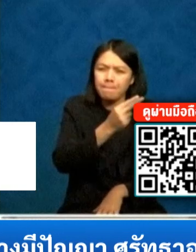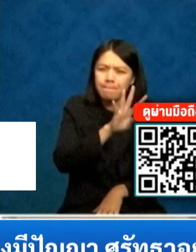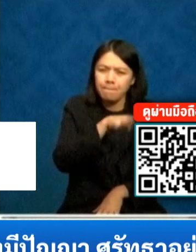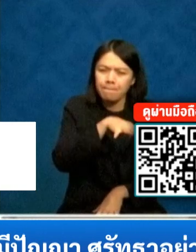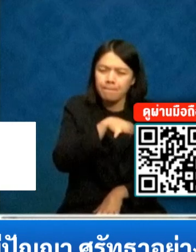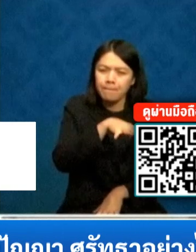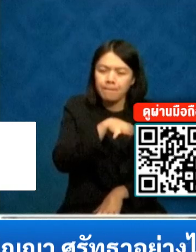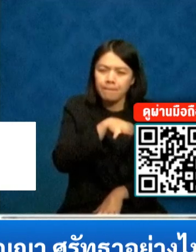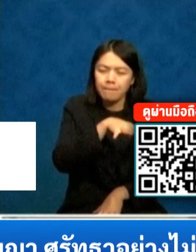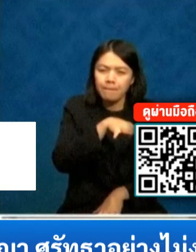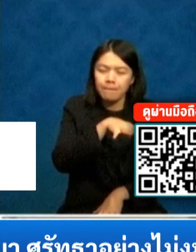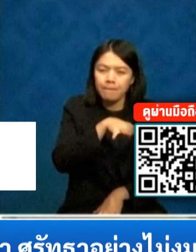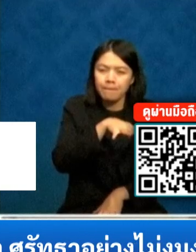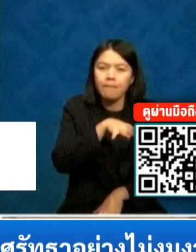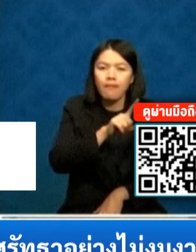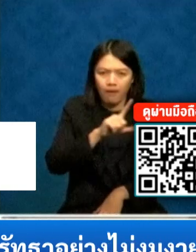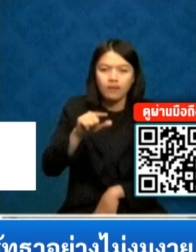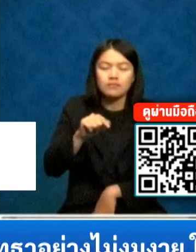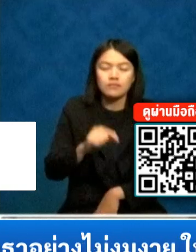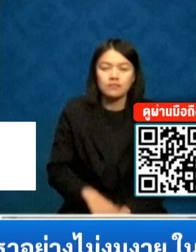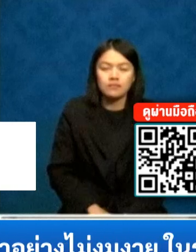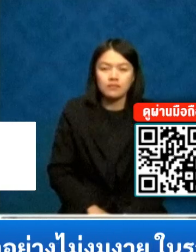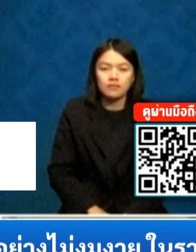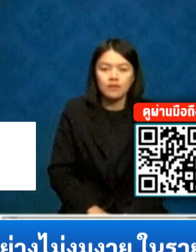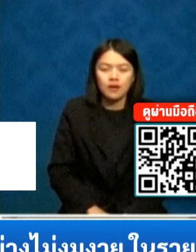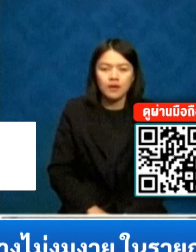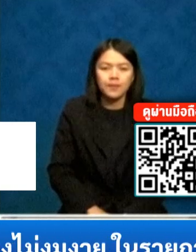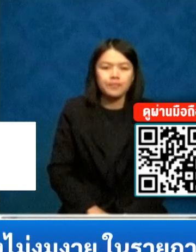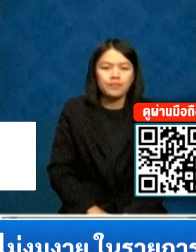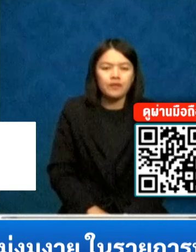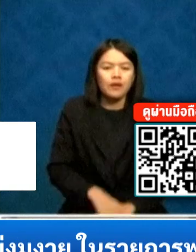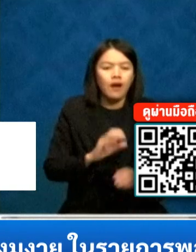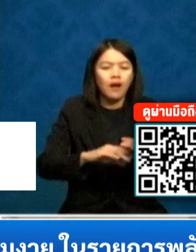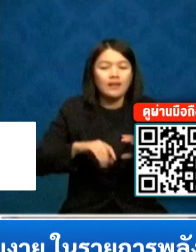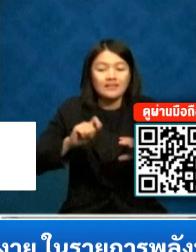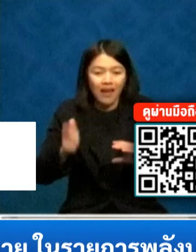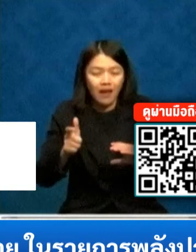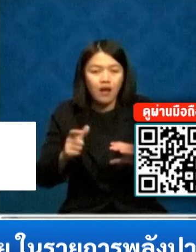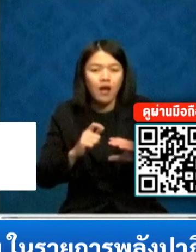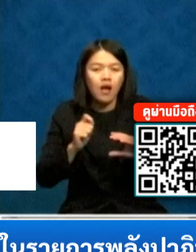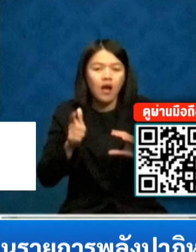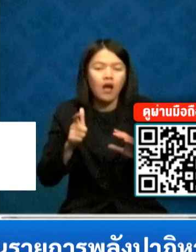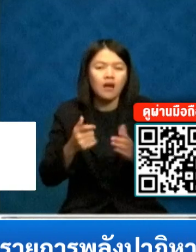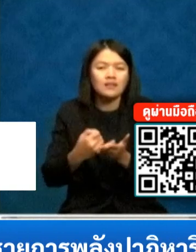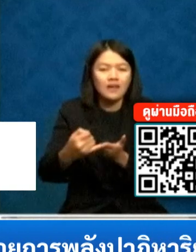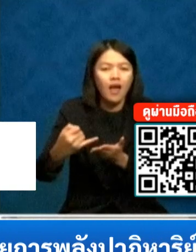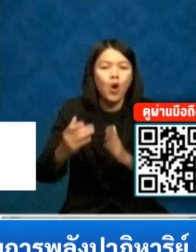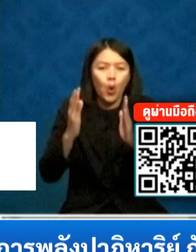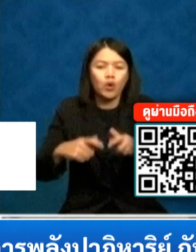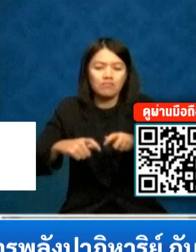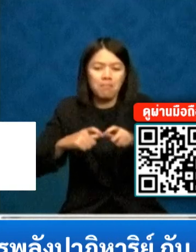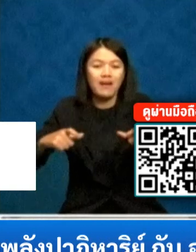24,000ล้านบาททั้งนี้เพื่อใช้จ่ายสำหรับผู้ถือบัตรสวัสดิการ